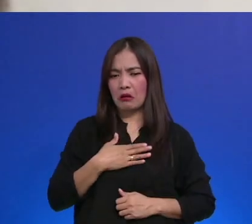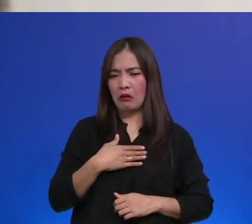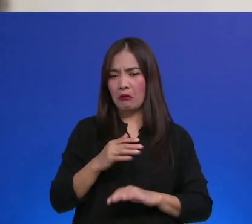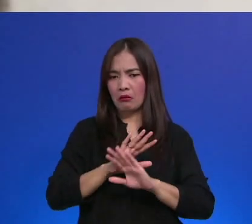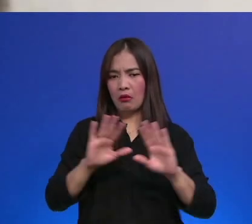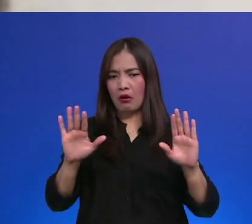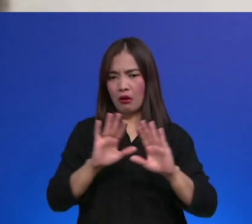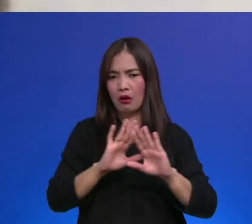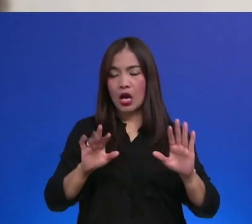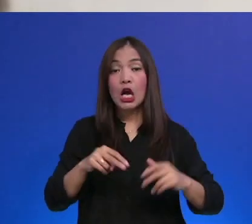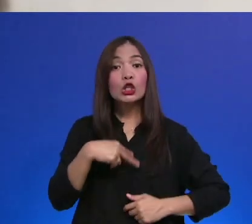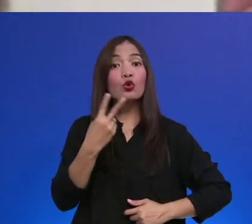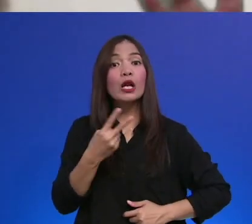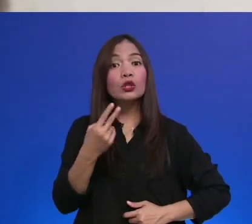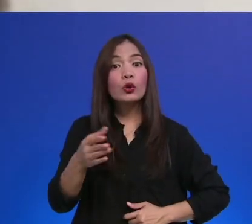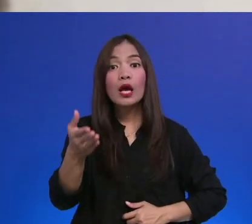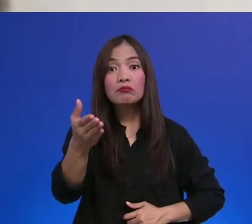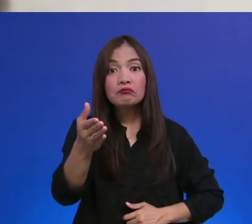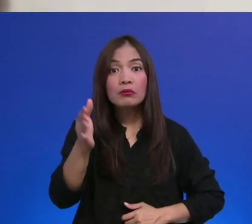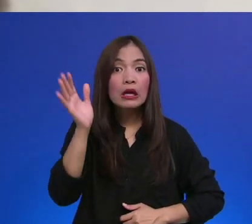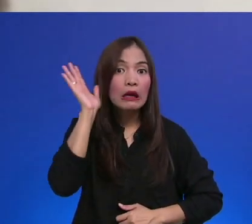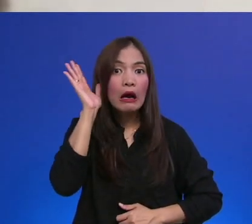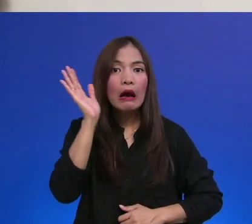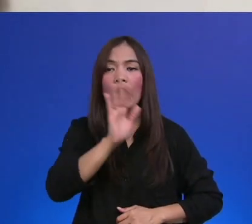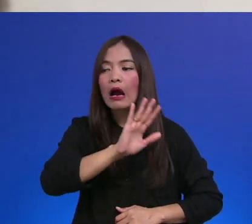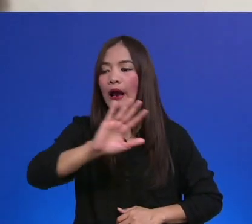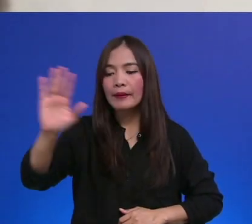suara-suara itu jangan secara dengar